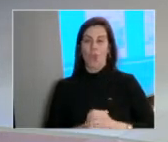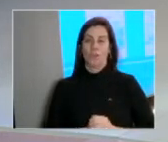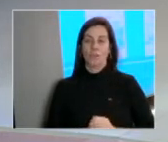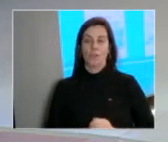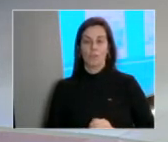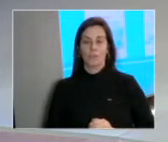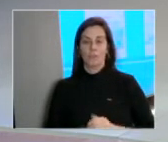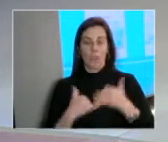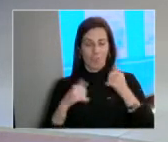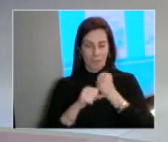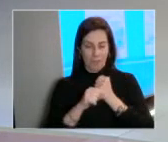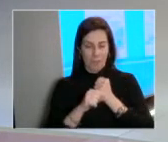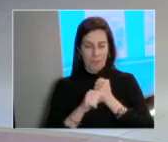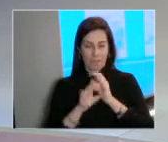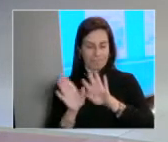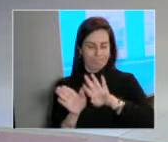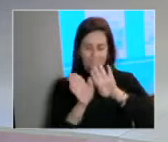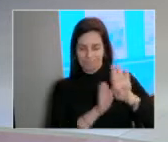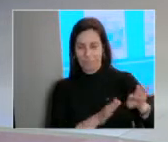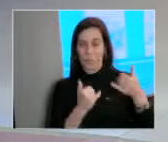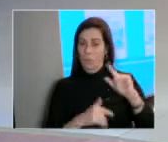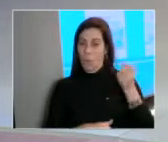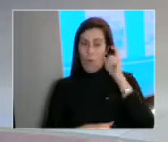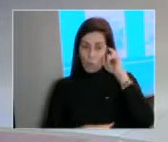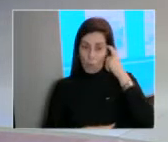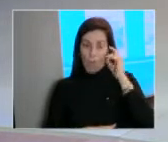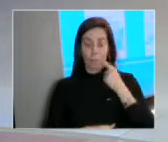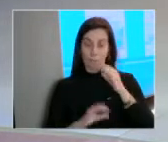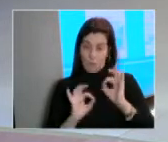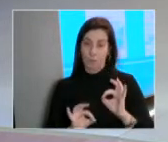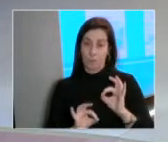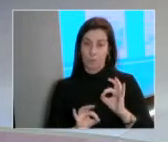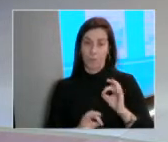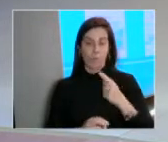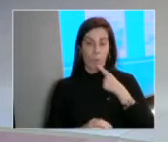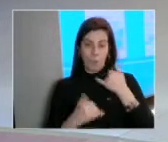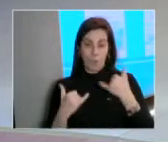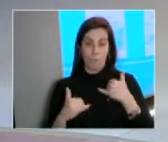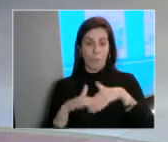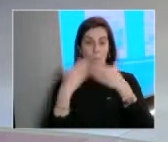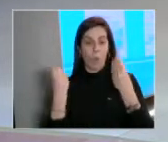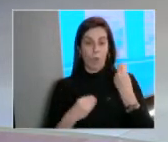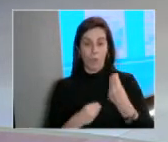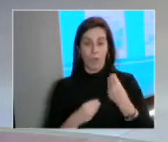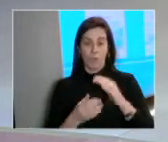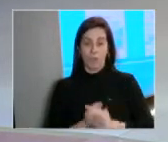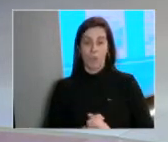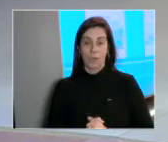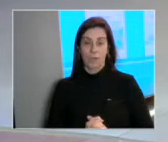טוב, אנחנו עכשיו עושים הפסקה עם הנושא שמטריד את כולנו, צריך לומר את האמת, ואנחנו אומרים בוקר טוב